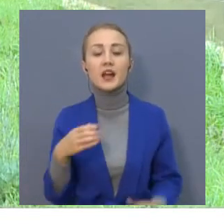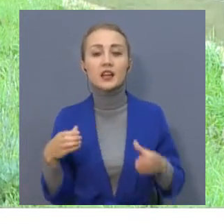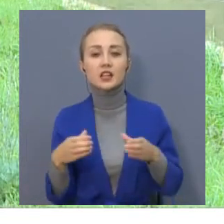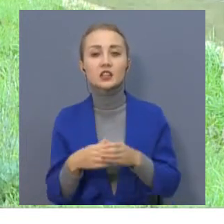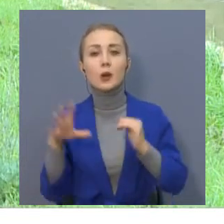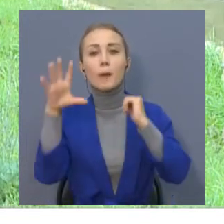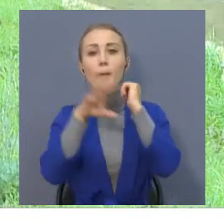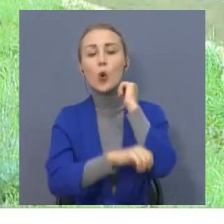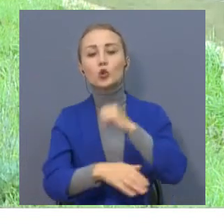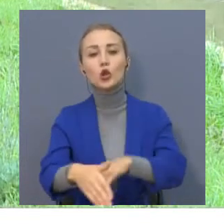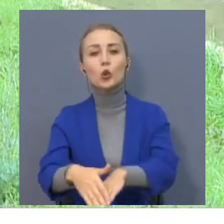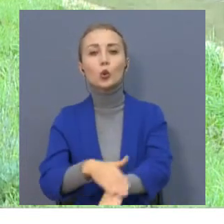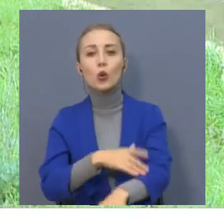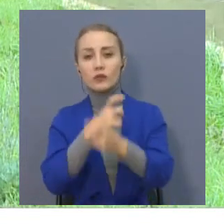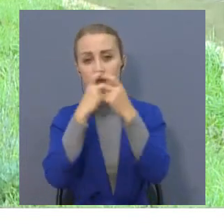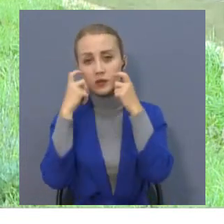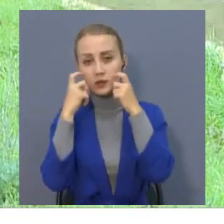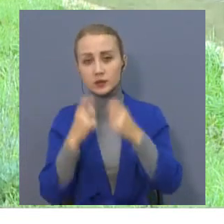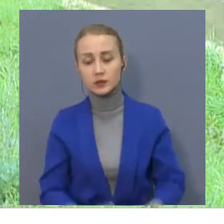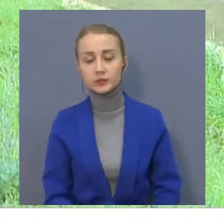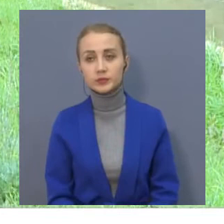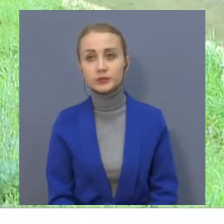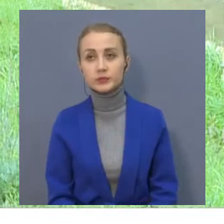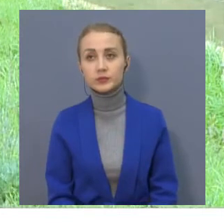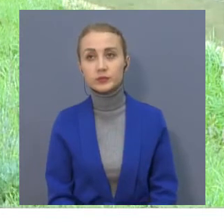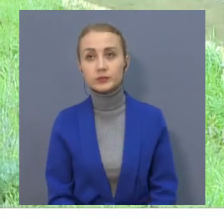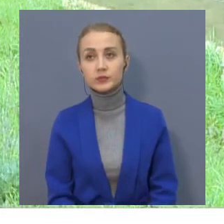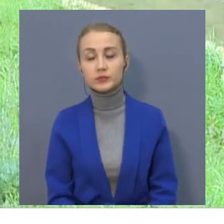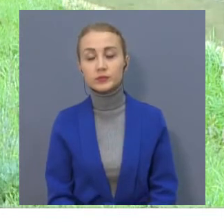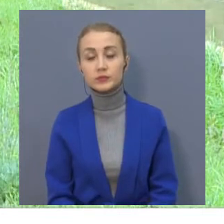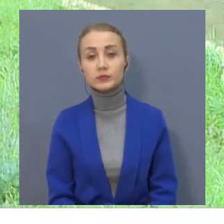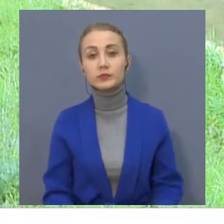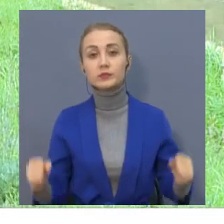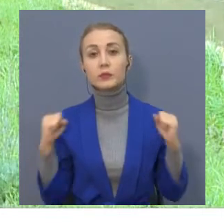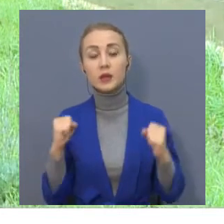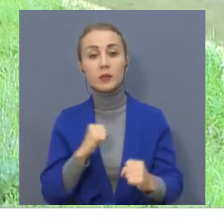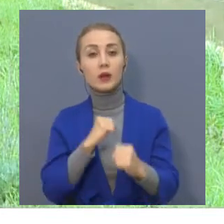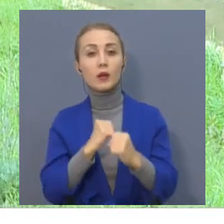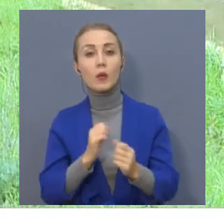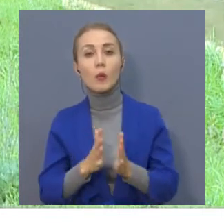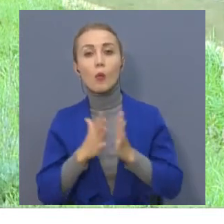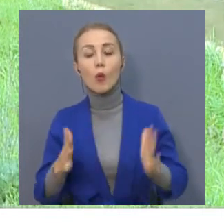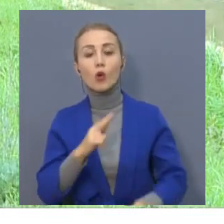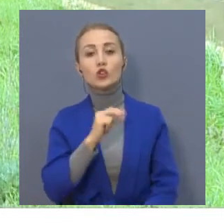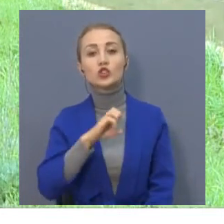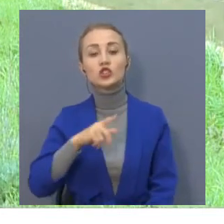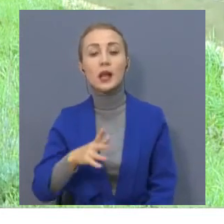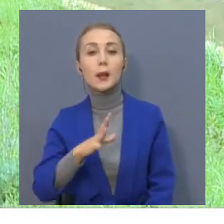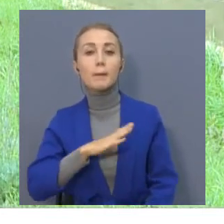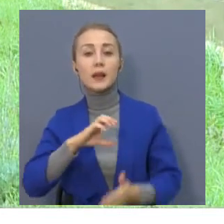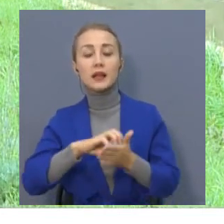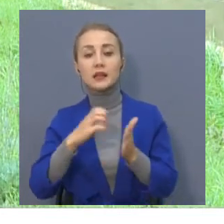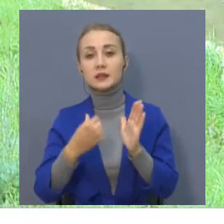жерде мәресіне шыққан болатын. Демек, Ақмола өңірінде, көкше жерінде бұқаралық спорттың